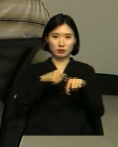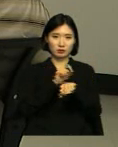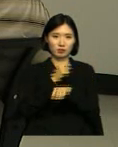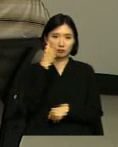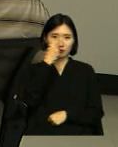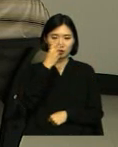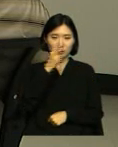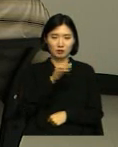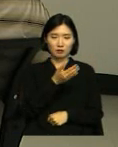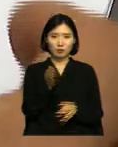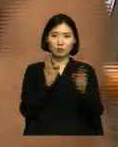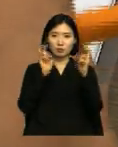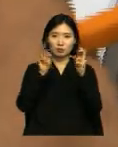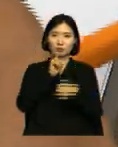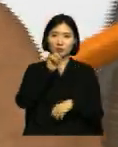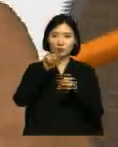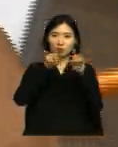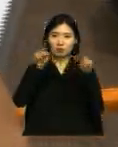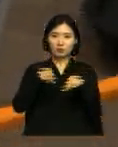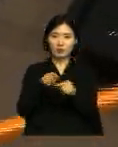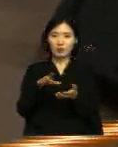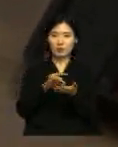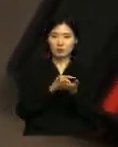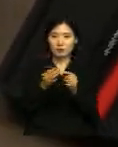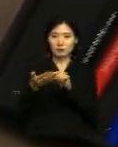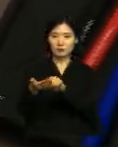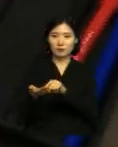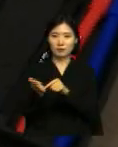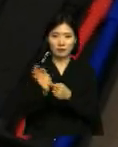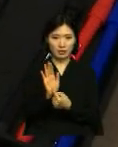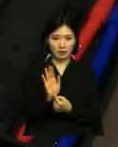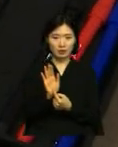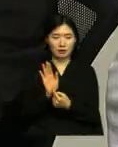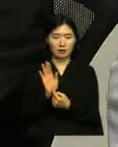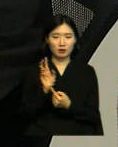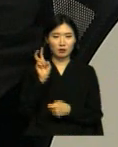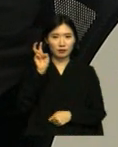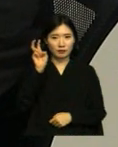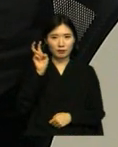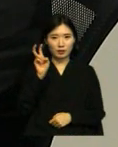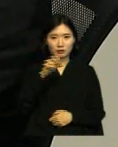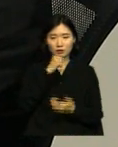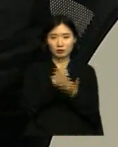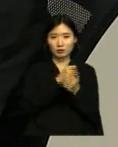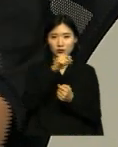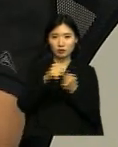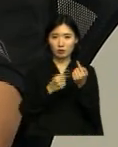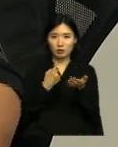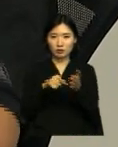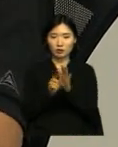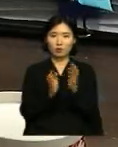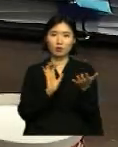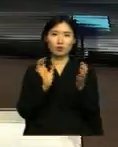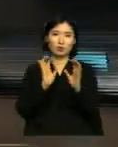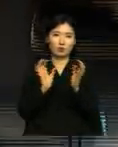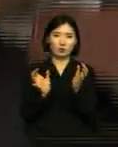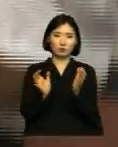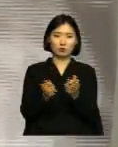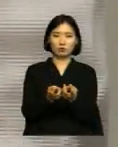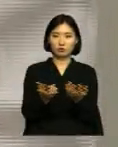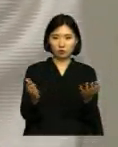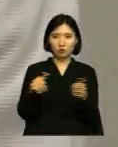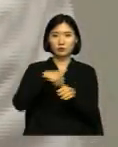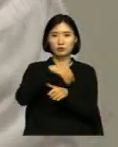양평 공사의 보고서가 핵심 사안으로 떠 오를 전망이어서 양평 04 정상화를 위한 공로 나는 불가피한